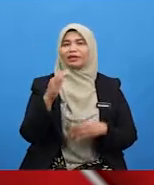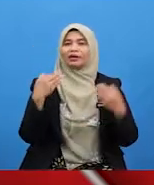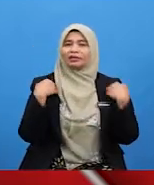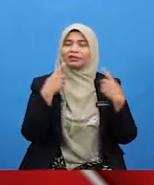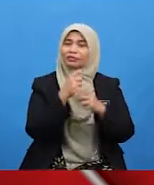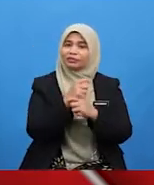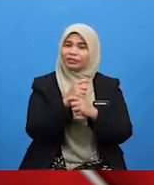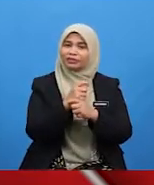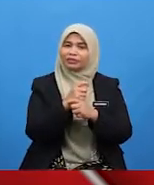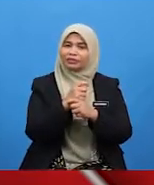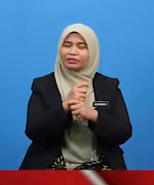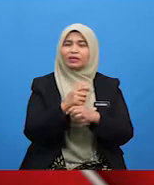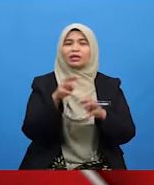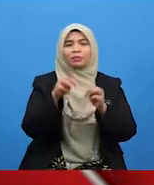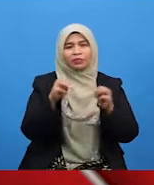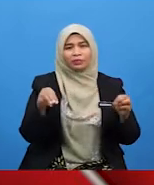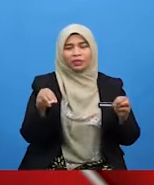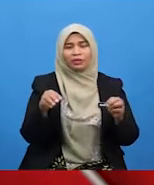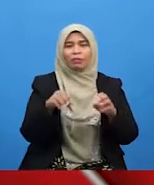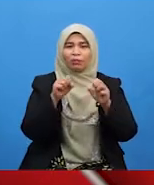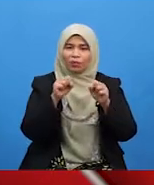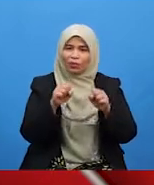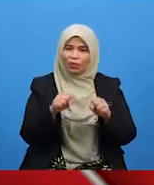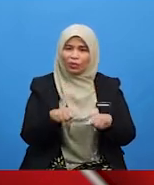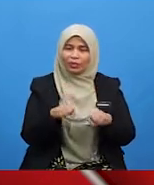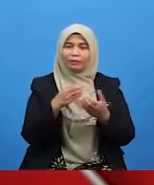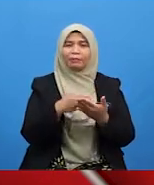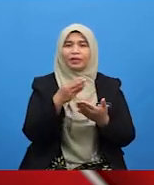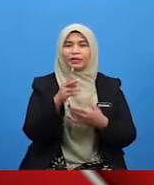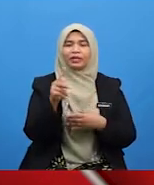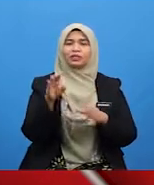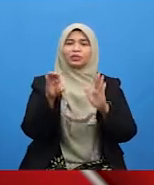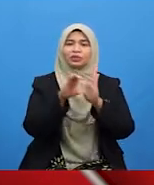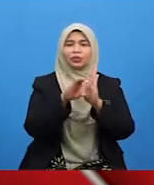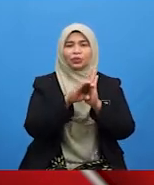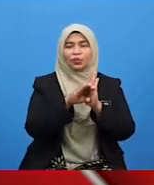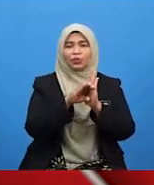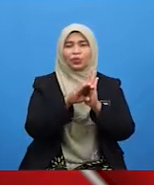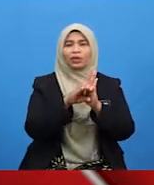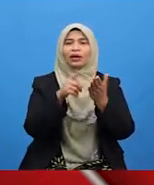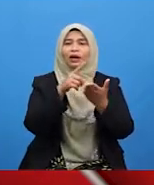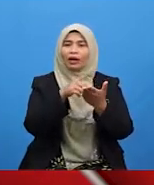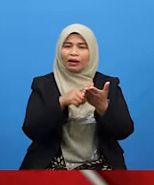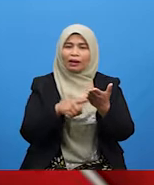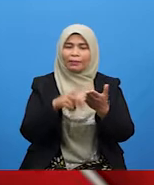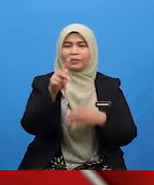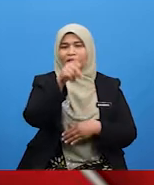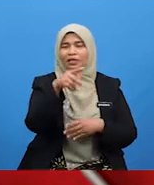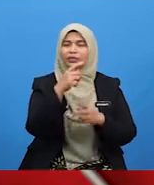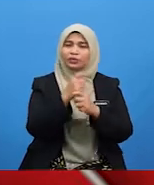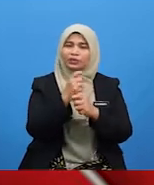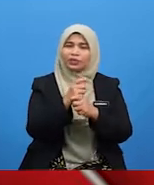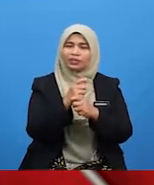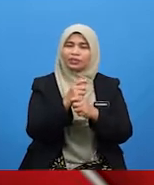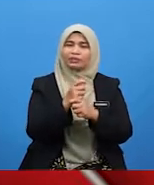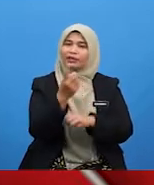ya murid-murid. Murid-murid boleh berikan contoh-contoh apakah